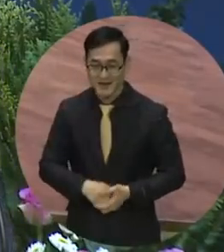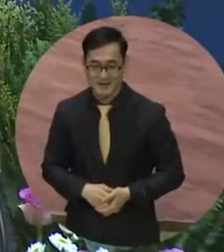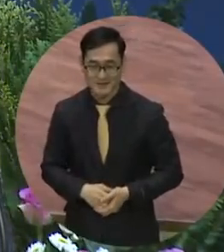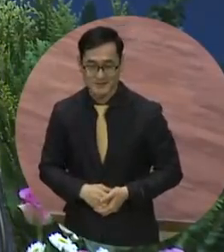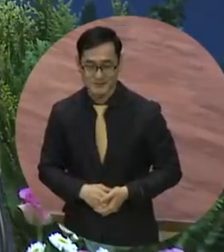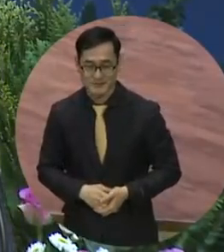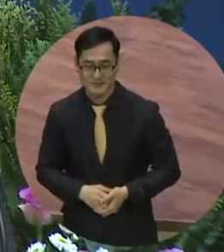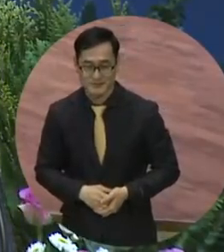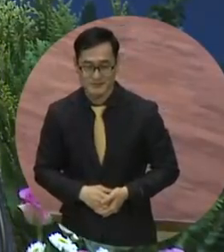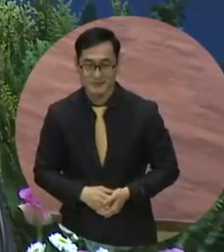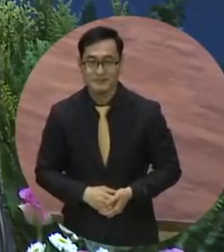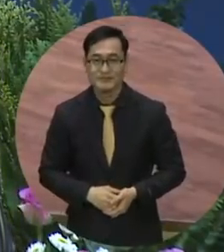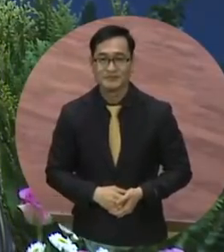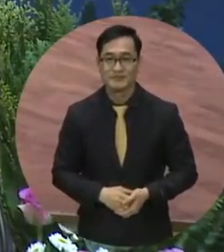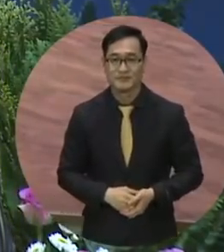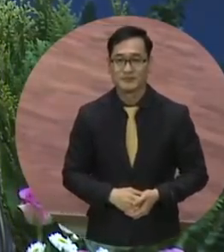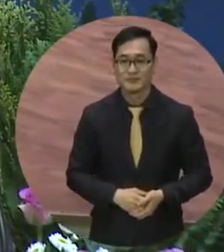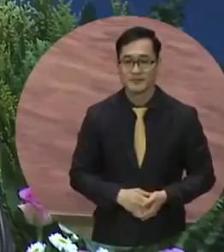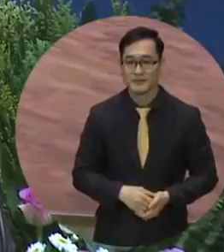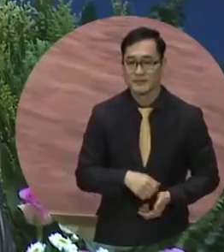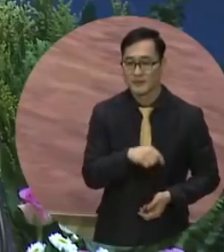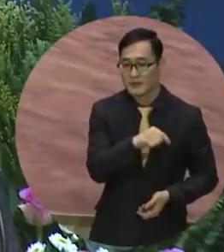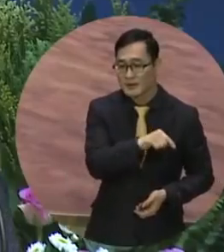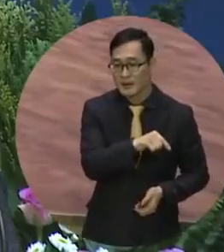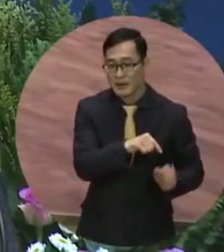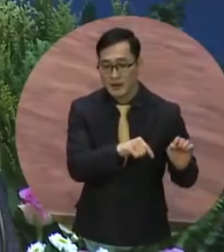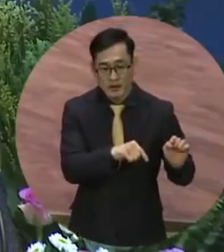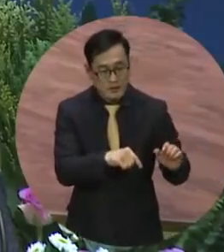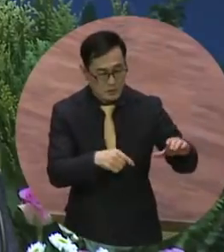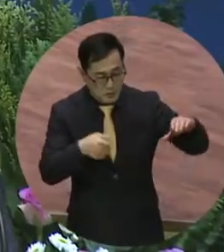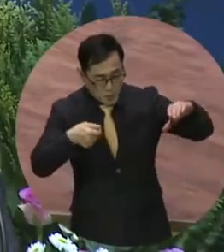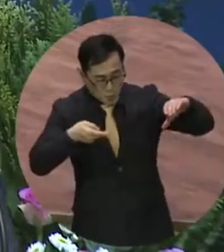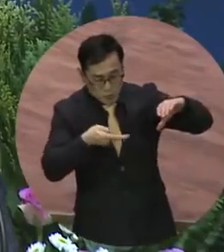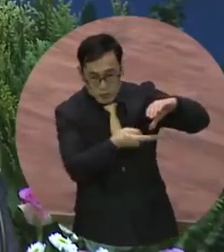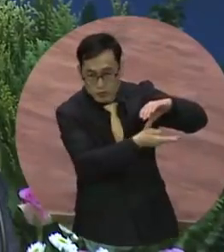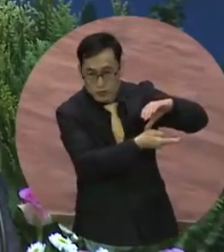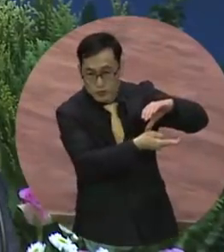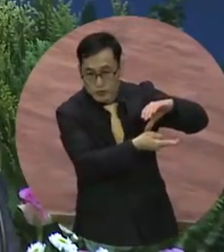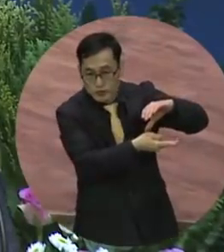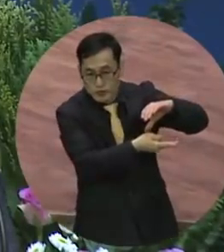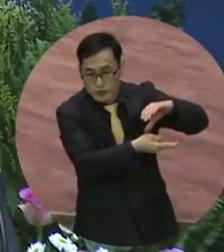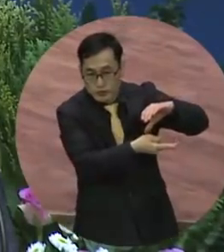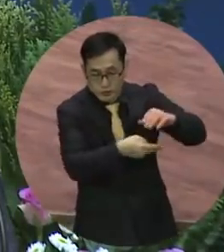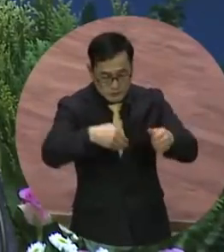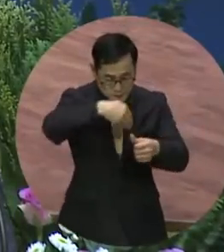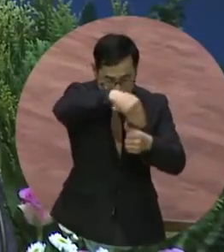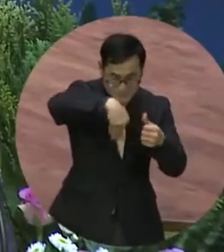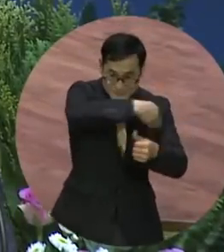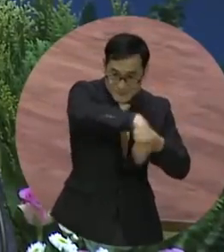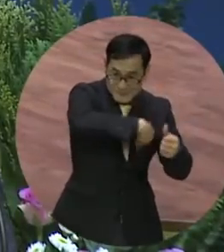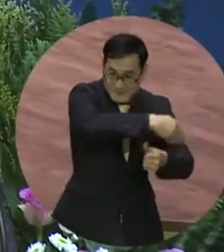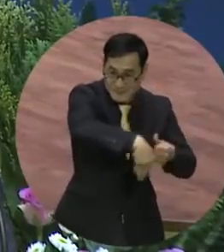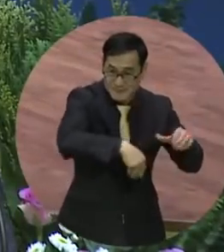팔레스타인 이스라엘은요, 3일만 되면 다 썩어버려요. 3일만 되면 다 썩어요. 썩어 냄새 나나이다.